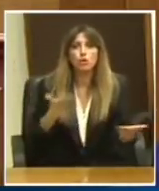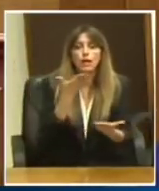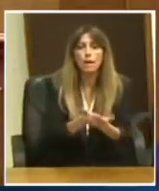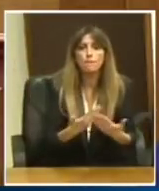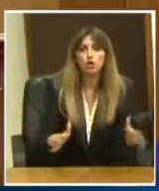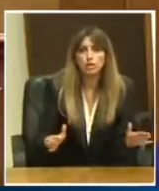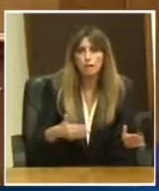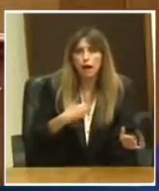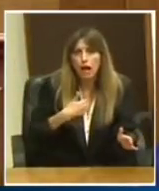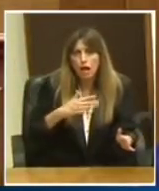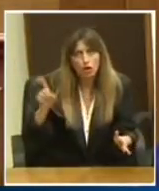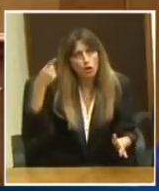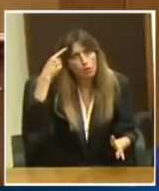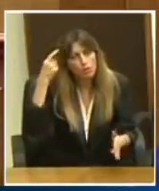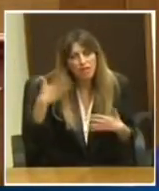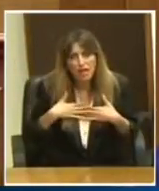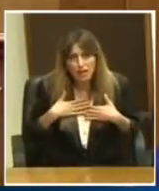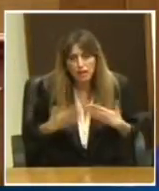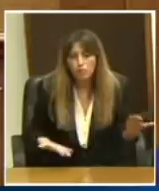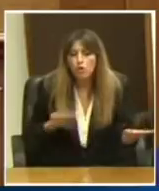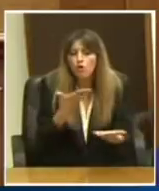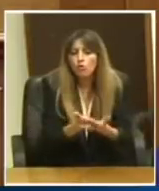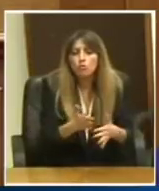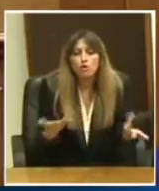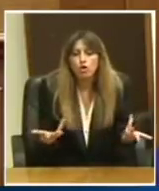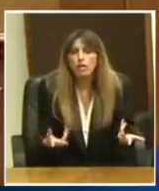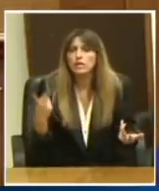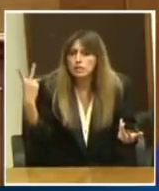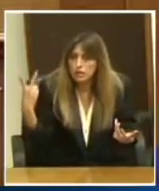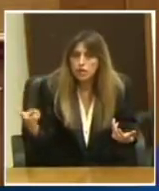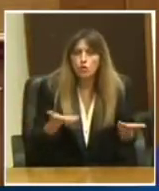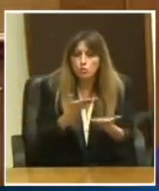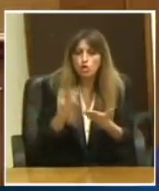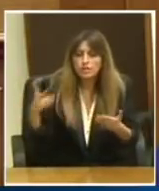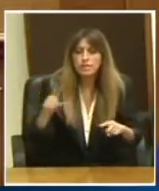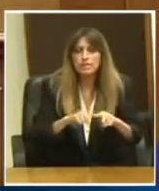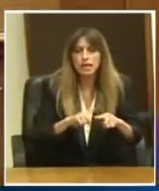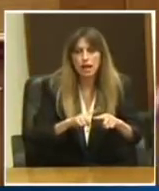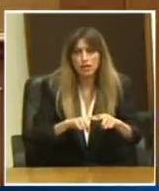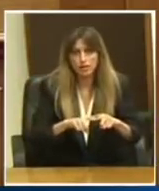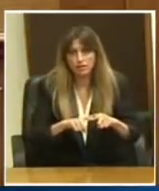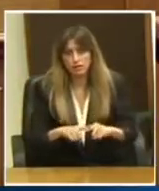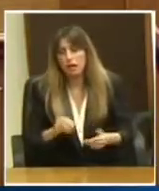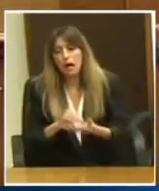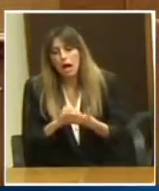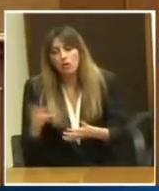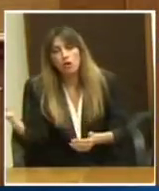ως Υπουργός των Εξωτερικών λέγατε ότι είχατε άλλη άποψη, όχι Υπουργός Άμυνας. Το ξεπερνάω όμως αυτό.